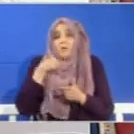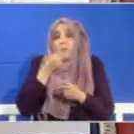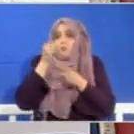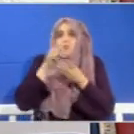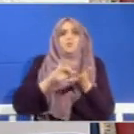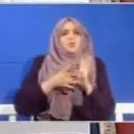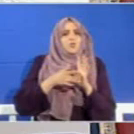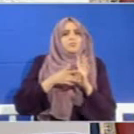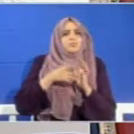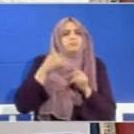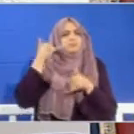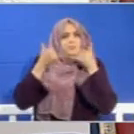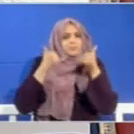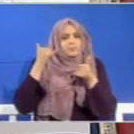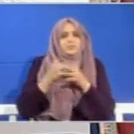الأرقام